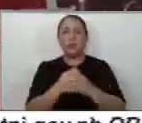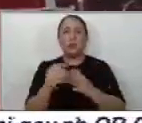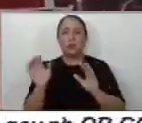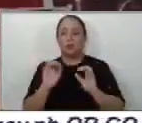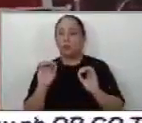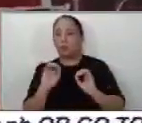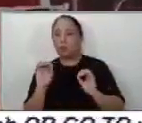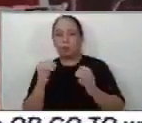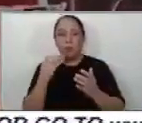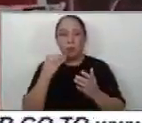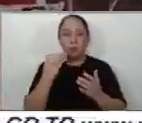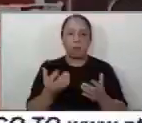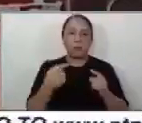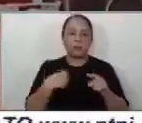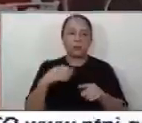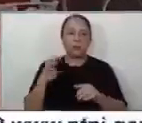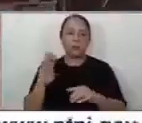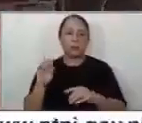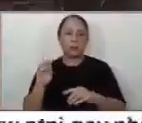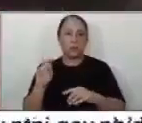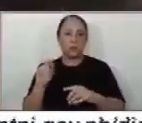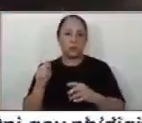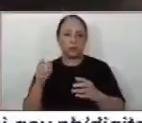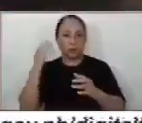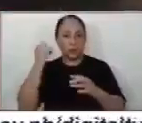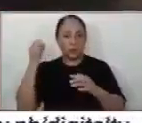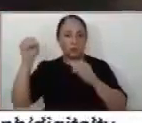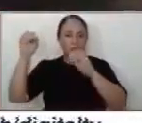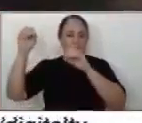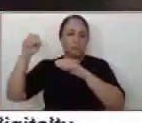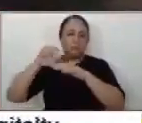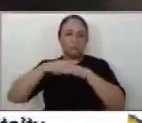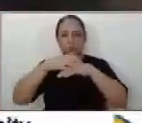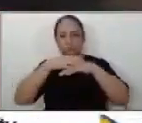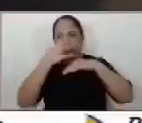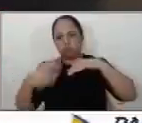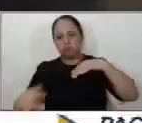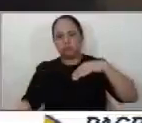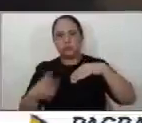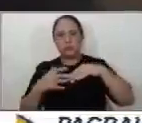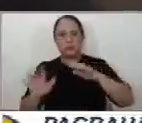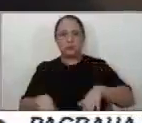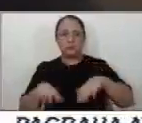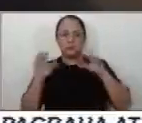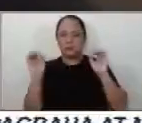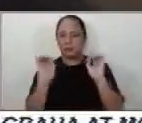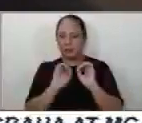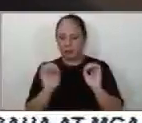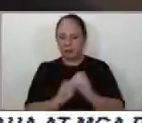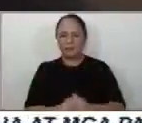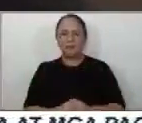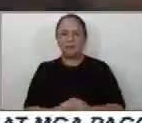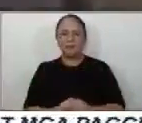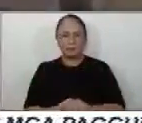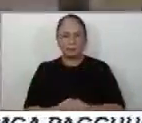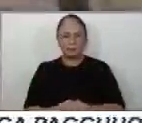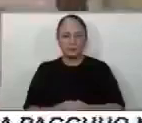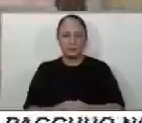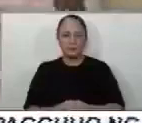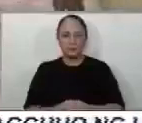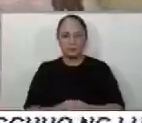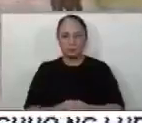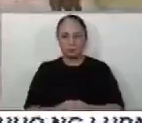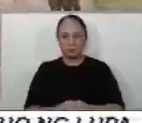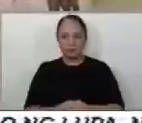evacuation center. Agad namang ipinag-utos ni Governor Pacoy Ortega ang pagsasagawa ng assessment, monitoring at